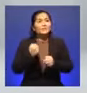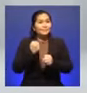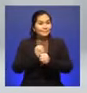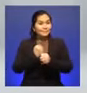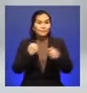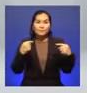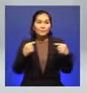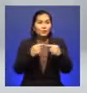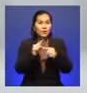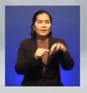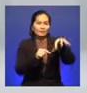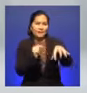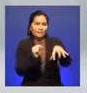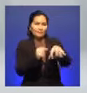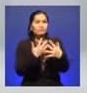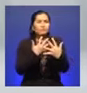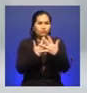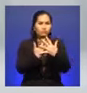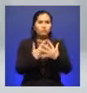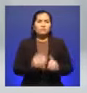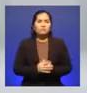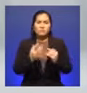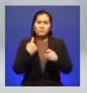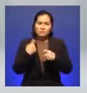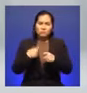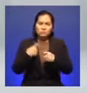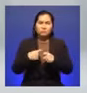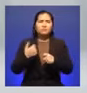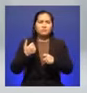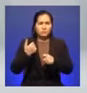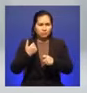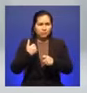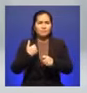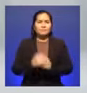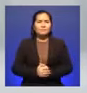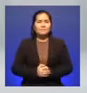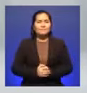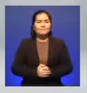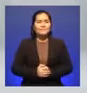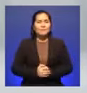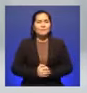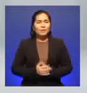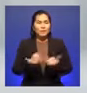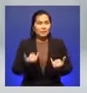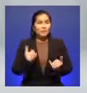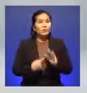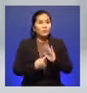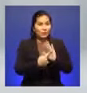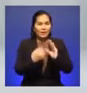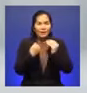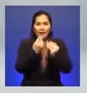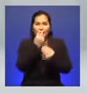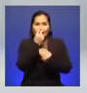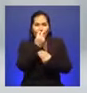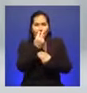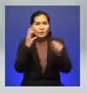พื้นที่ที่เรียกว่าเรือนจำนั้นมีความยากลำบากมากค่ะแล้วก็จะมีตัวอย่างที่เป็นรูปธรรมของการเข้า